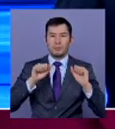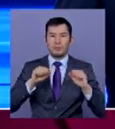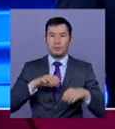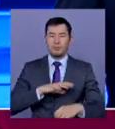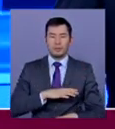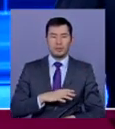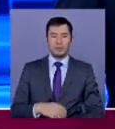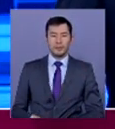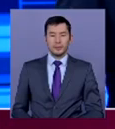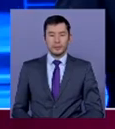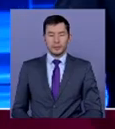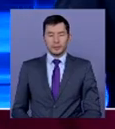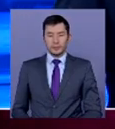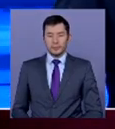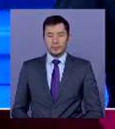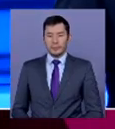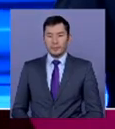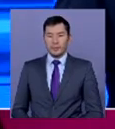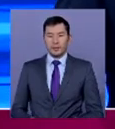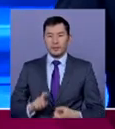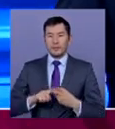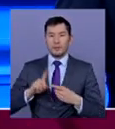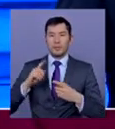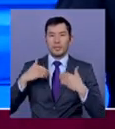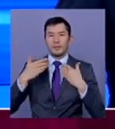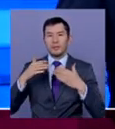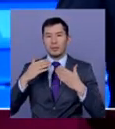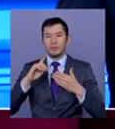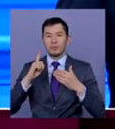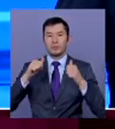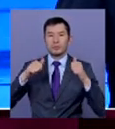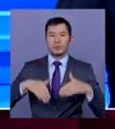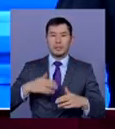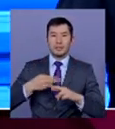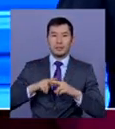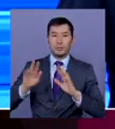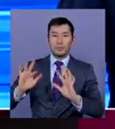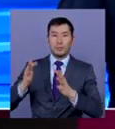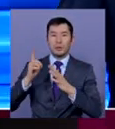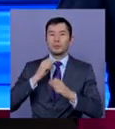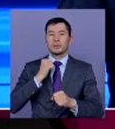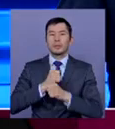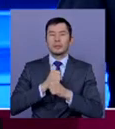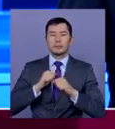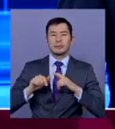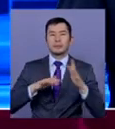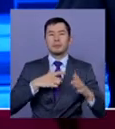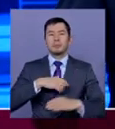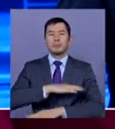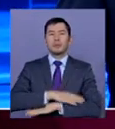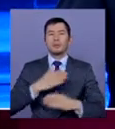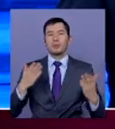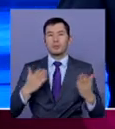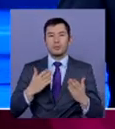істер министрлігі, қауіпсіздік орындары тиісті ақыл кеңестерін осындай жағдайда не істеуге болады деген меніңше өзінің